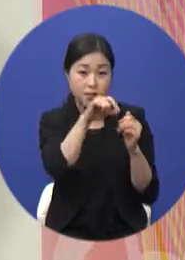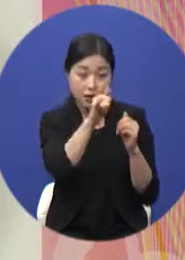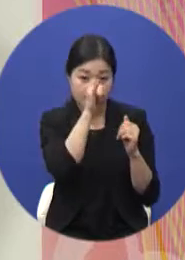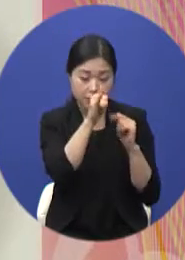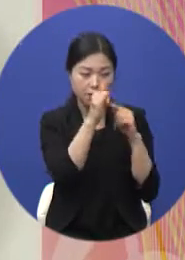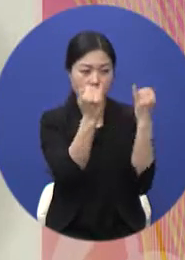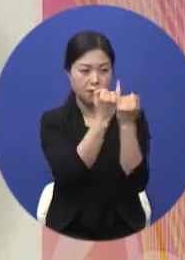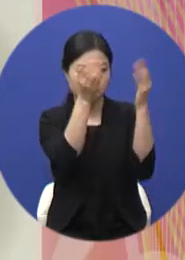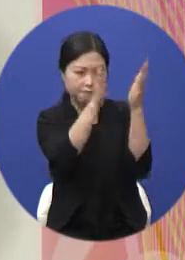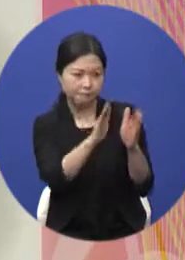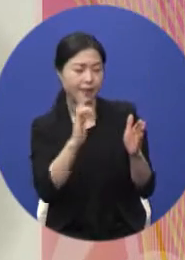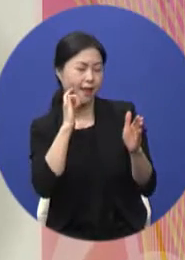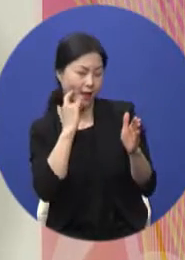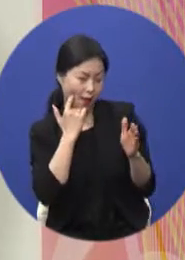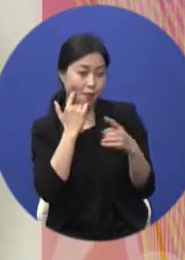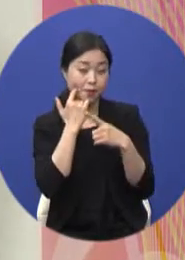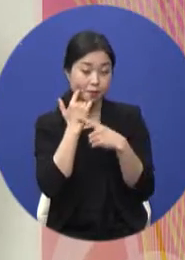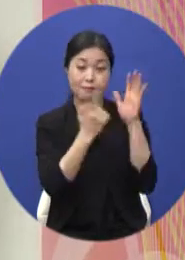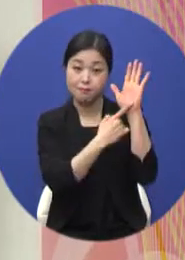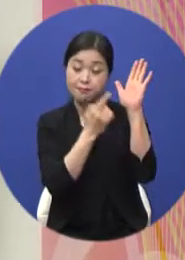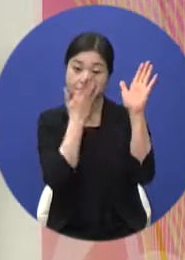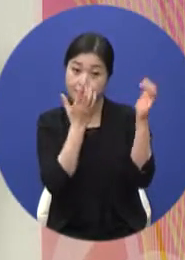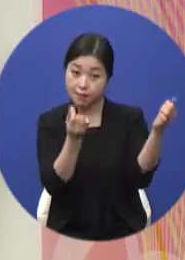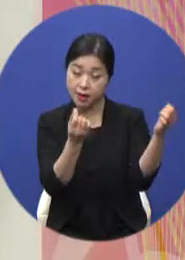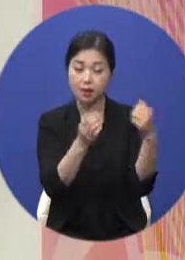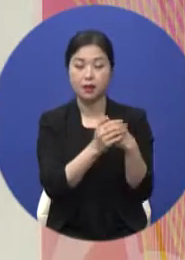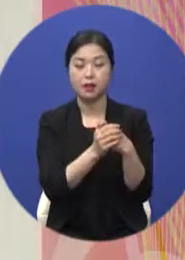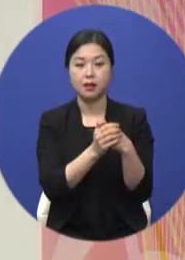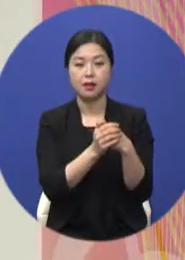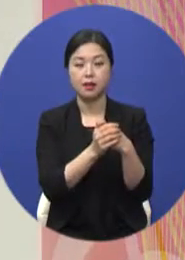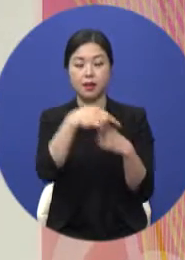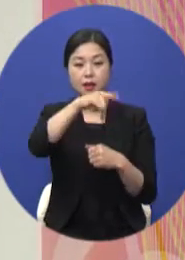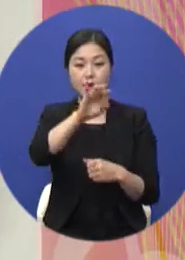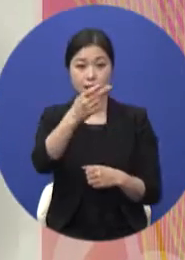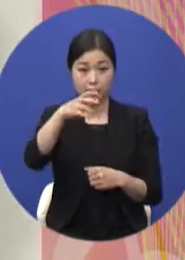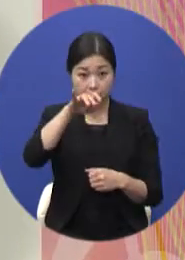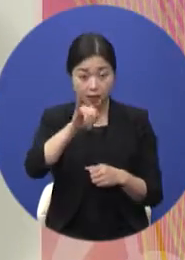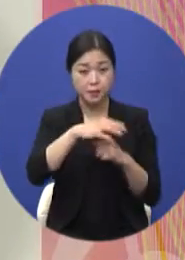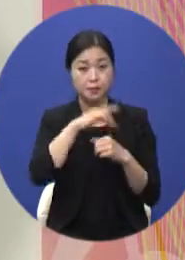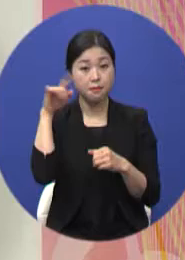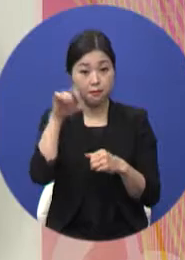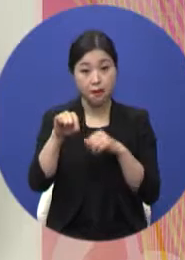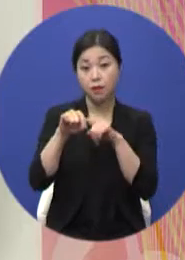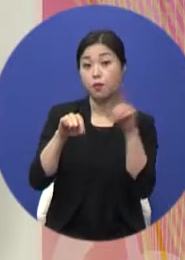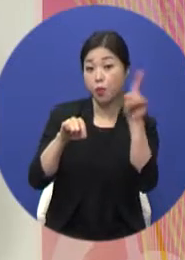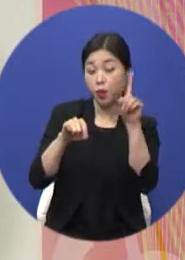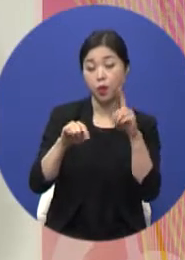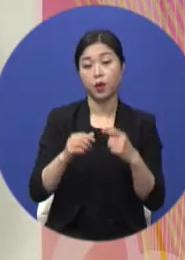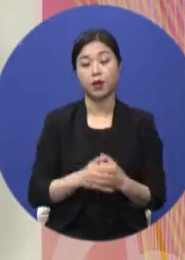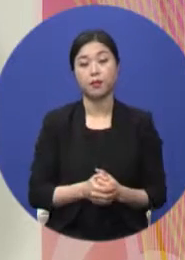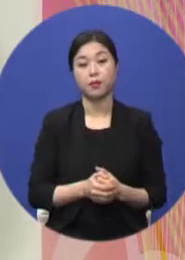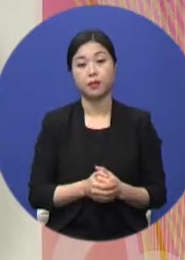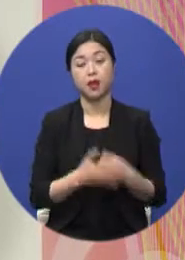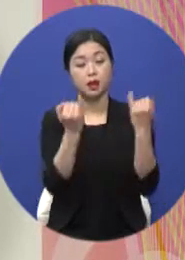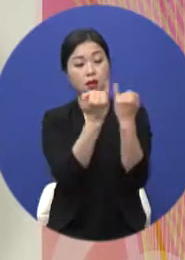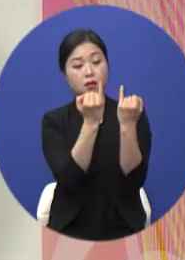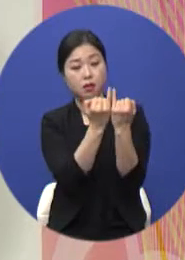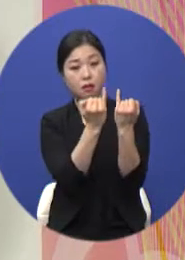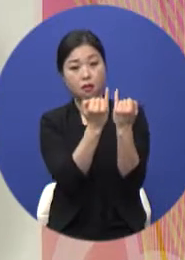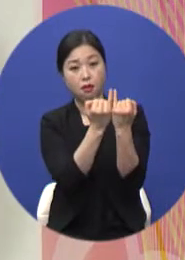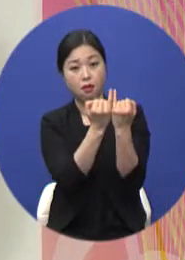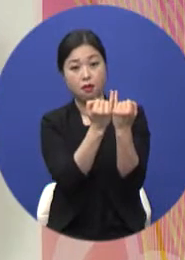여성다움의 아름다움을 갖다가 추구할 수 있는 거거든요. 근데 이 생리라는 거는 어떻게 보면은 그 우리가 이제 여성이기